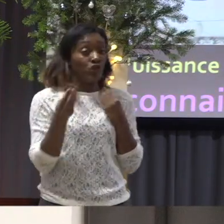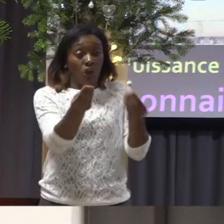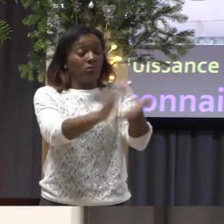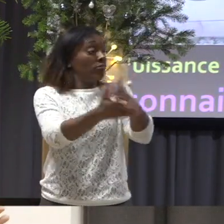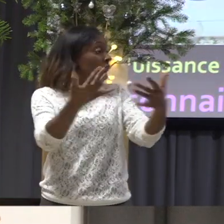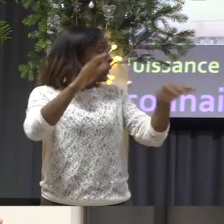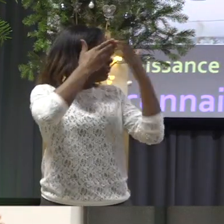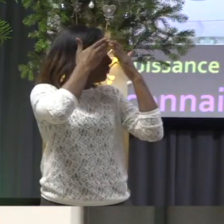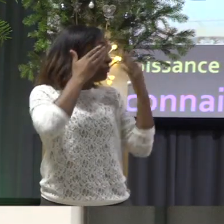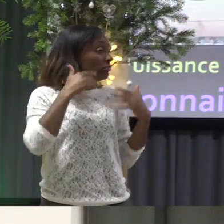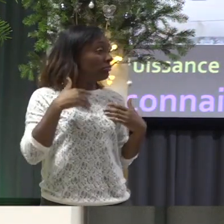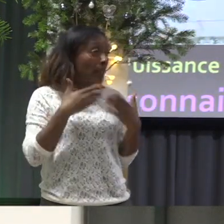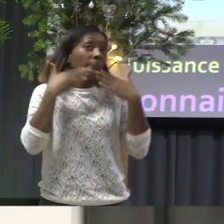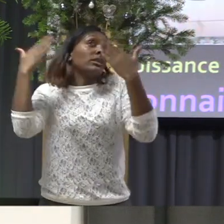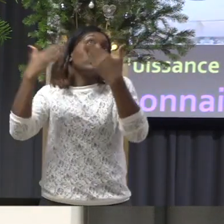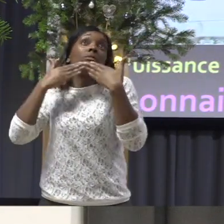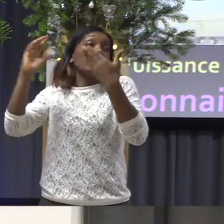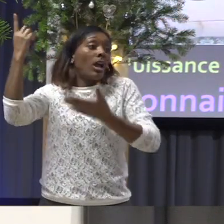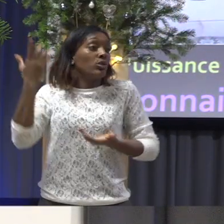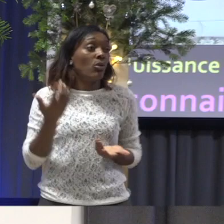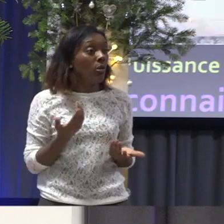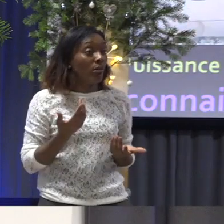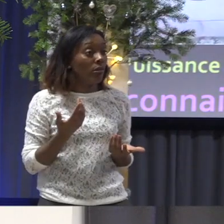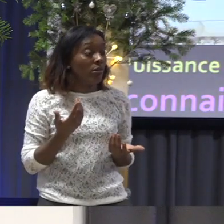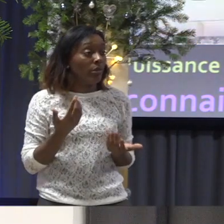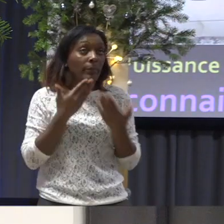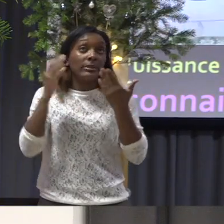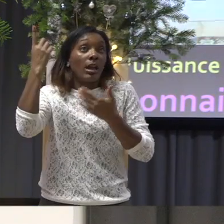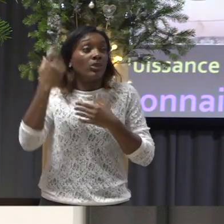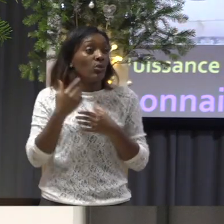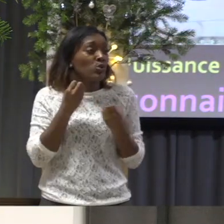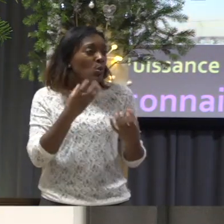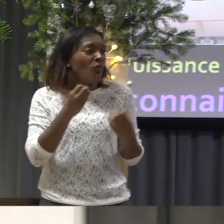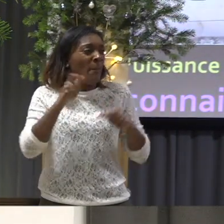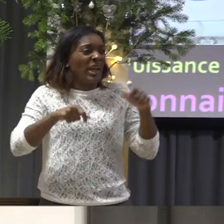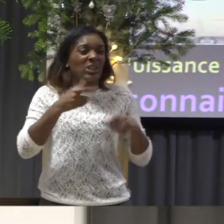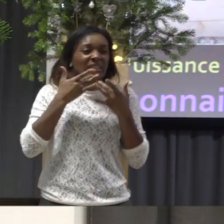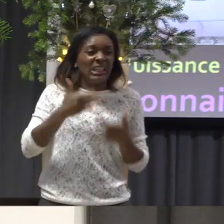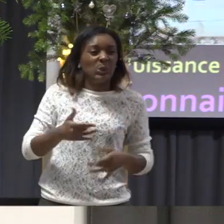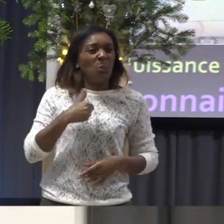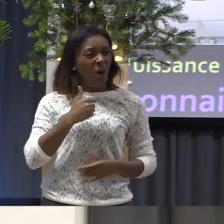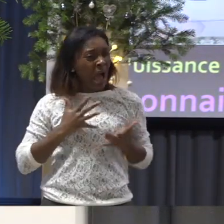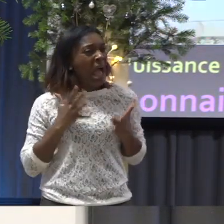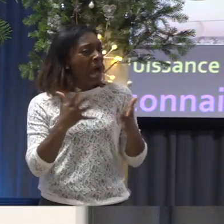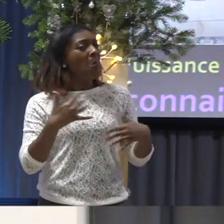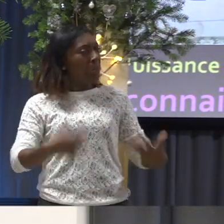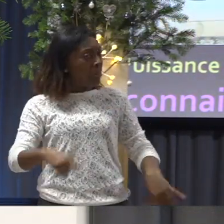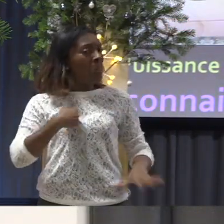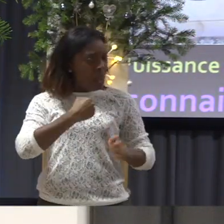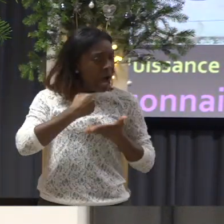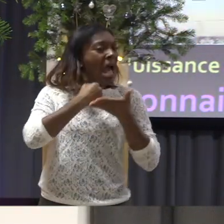peut m'arriver à moi, ça peut arriver à tout le monde. On peut avoir ce goût de dire, mais il y a une